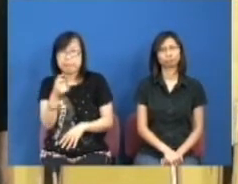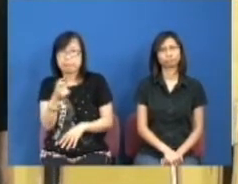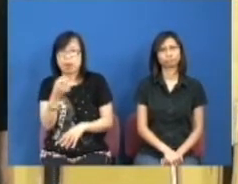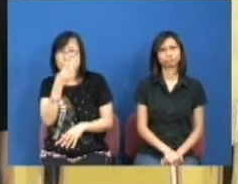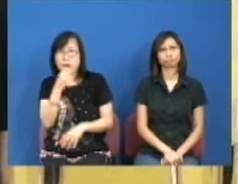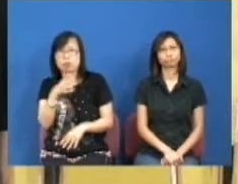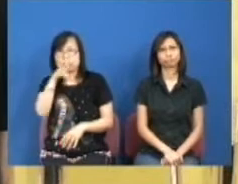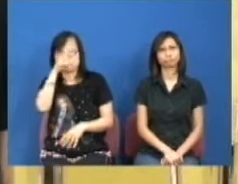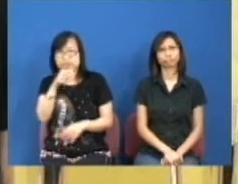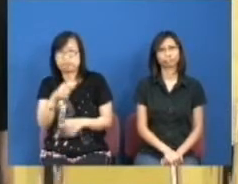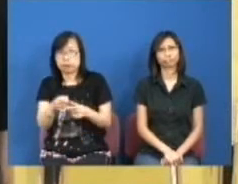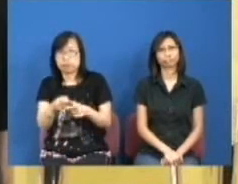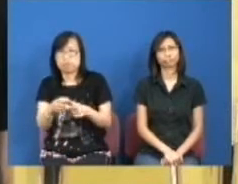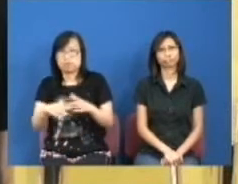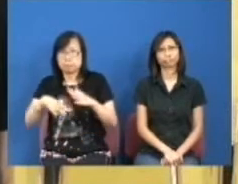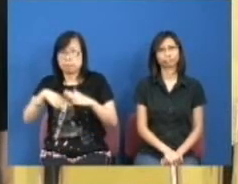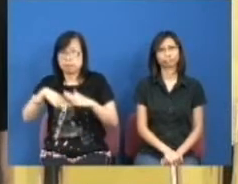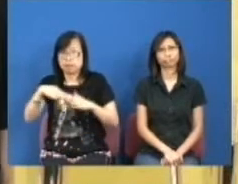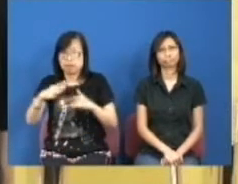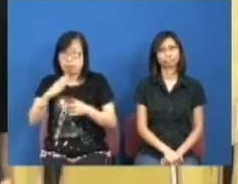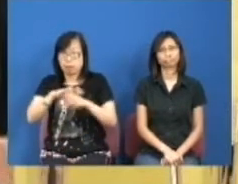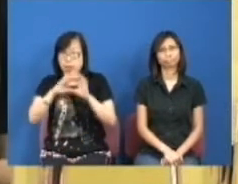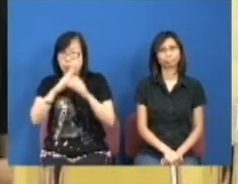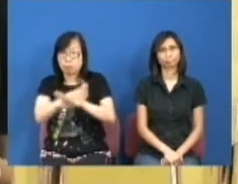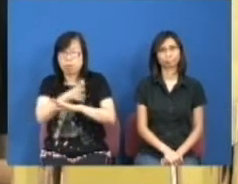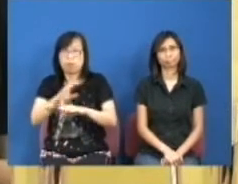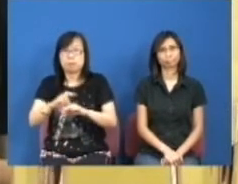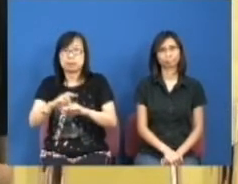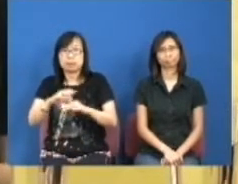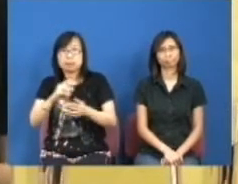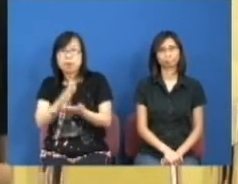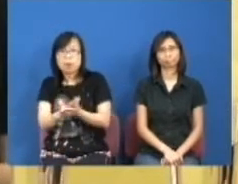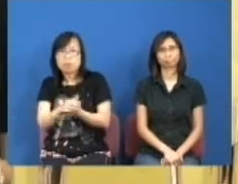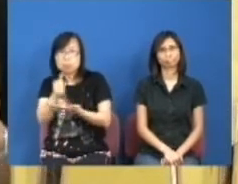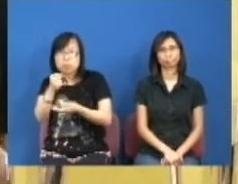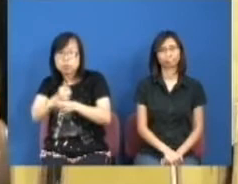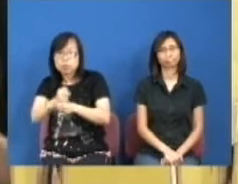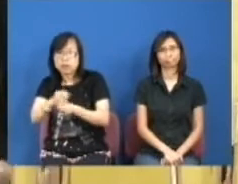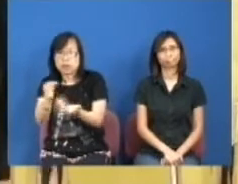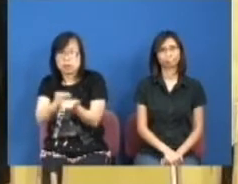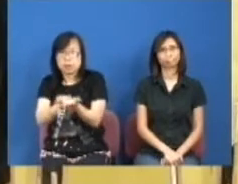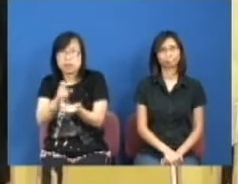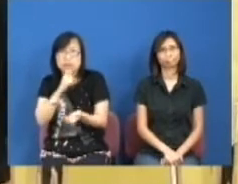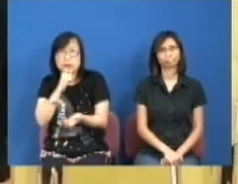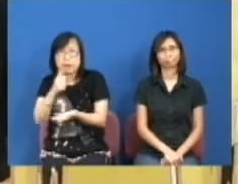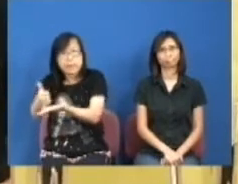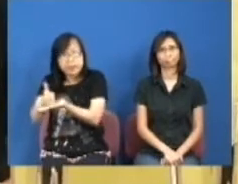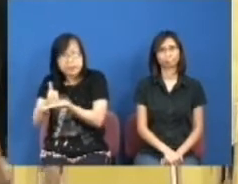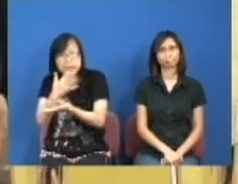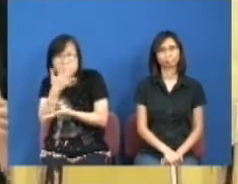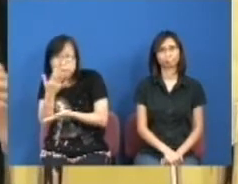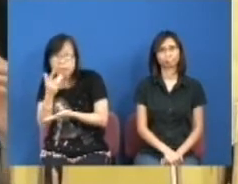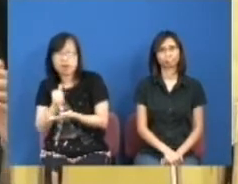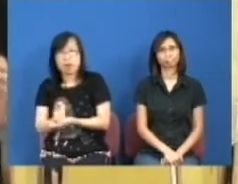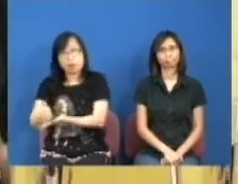嘅公民社會裏面嗰啲唔同嘅團體佔據住重要職位嗰一扎人，究竟有幾多成係被委任嘅咧？或